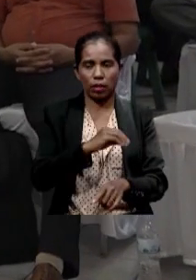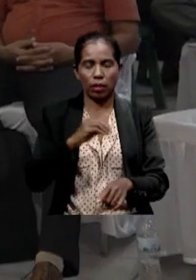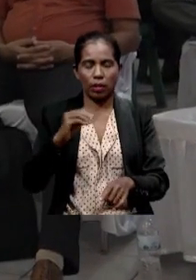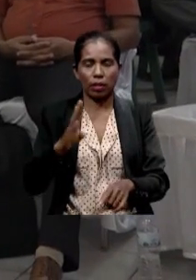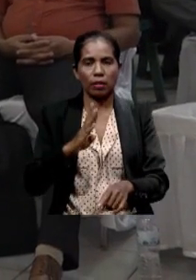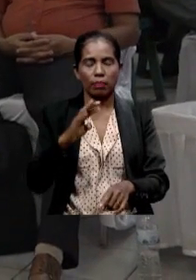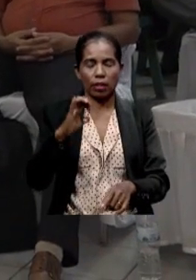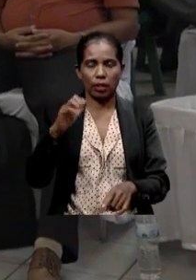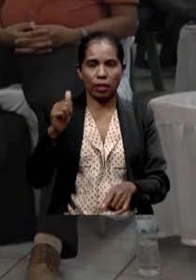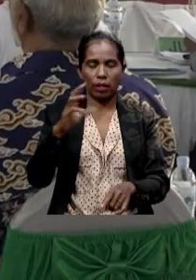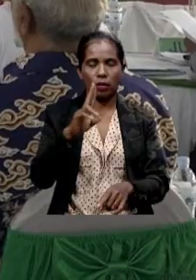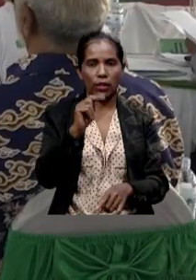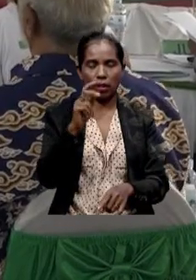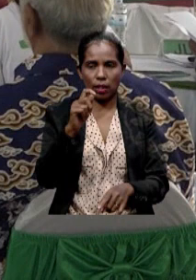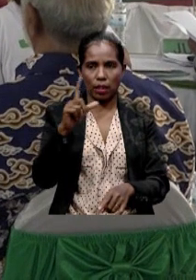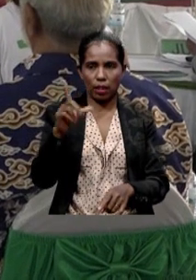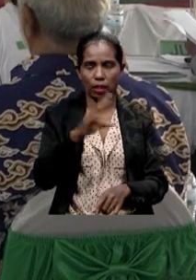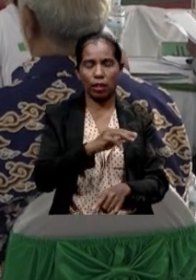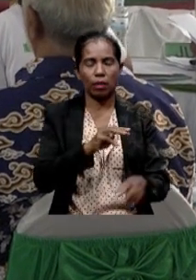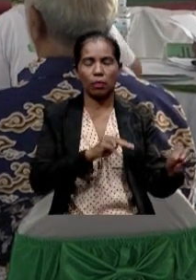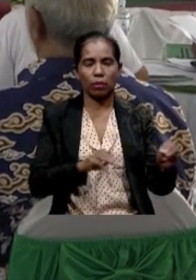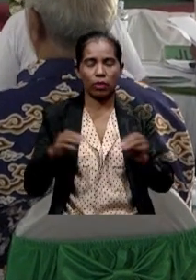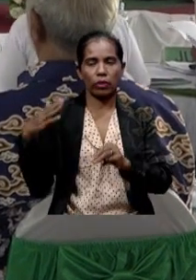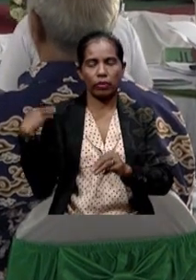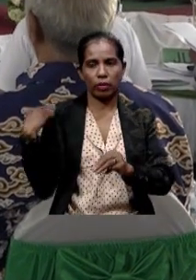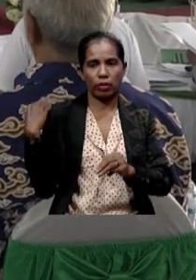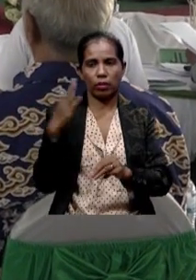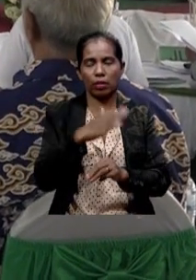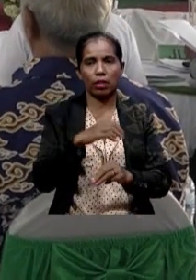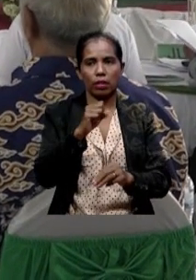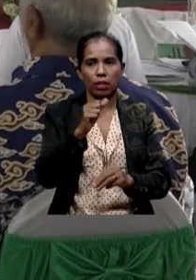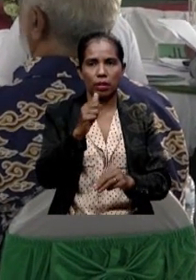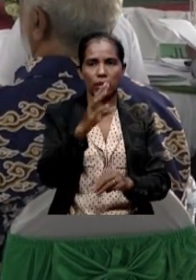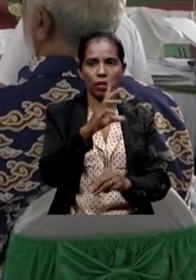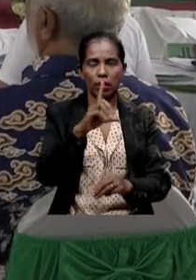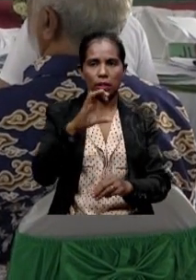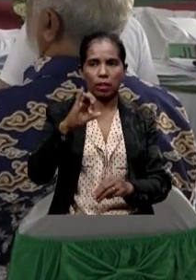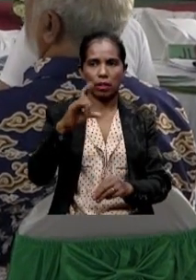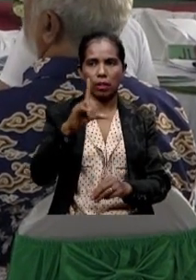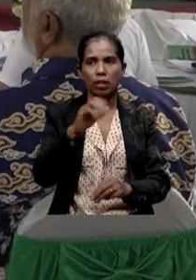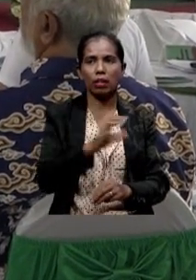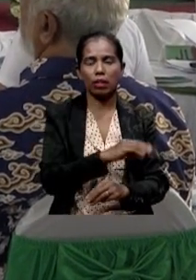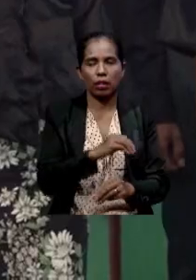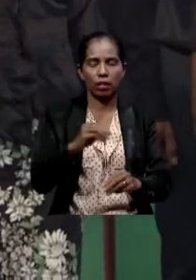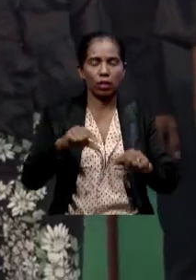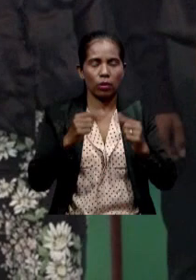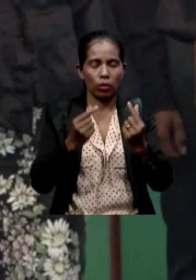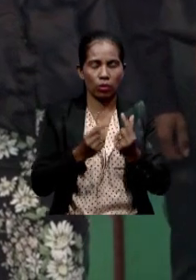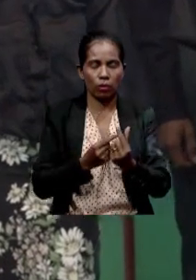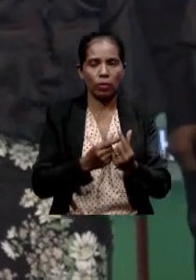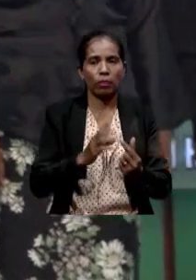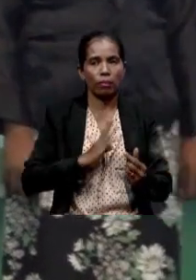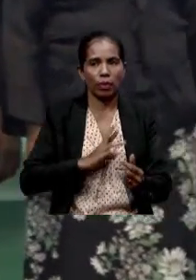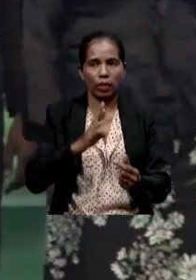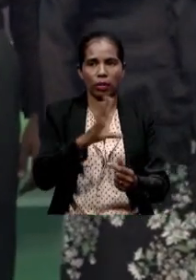Brilha Acadêmica UNTL, Movimento Juventude Coral Santa Cecília, Fraternity Balidi, Grupo Santa Baquita Becora,